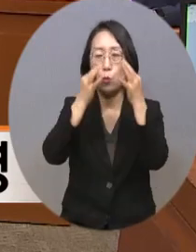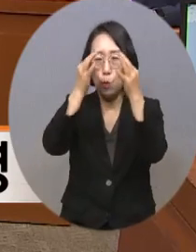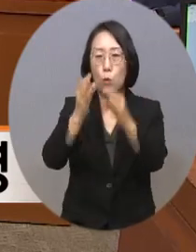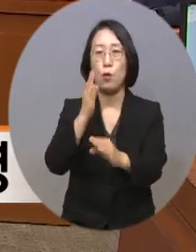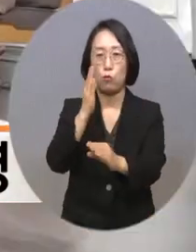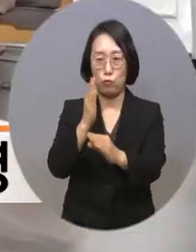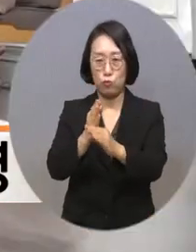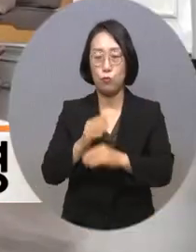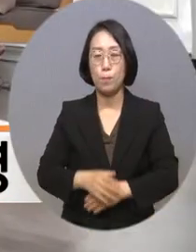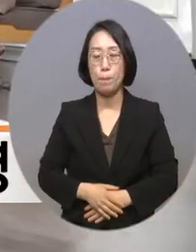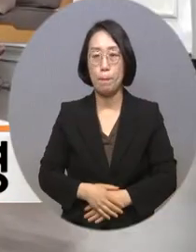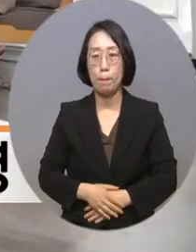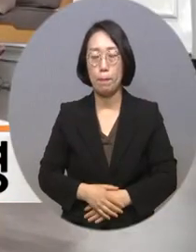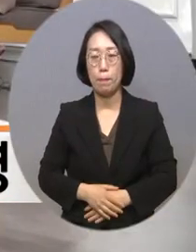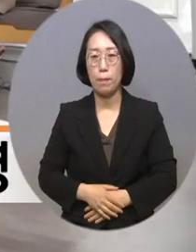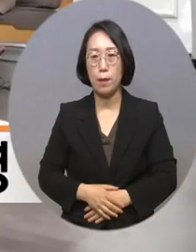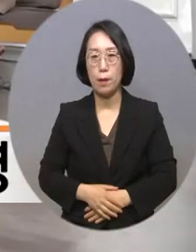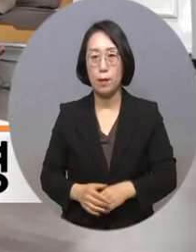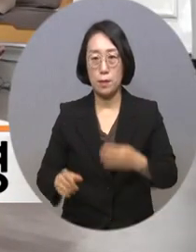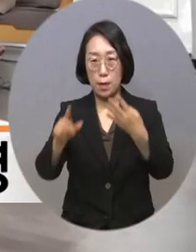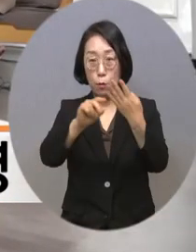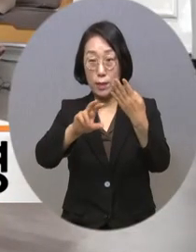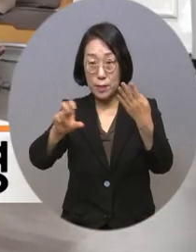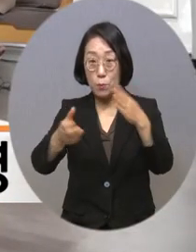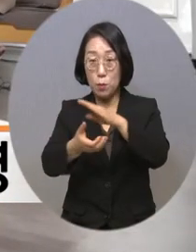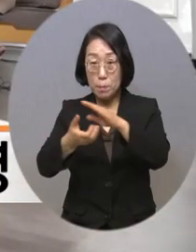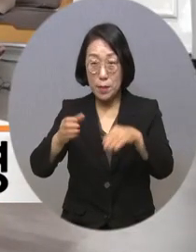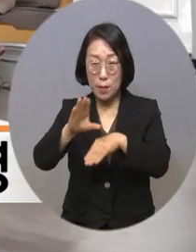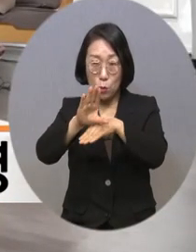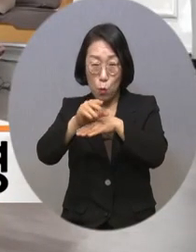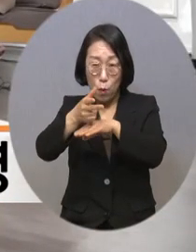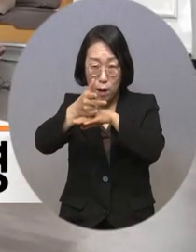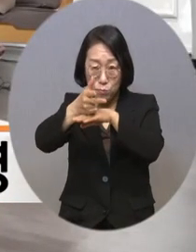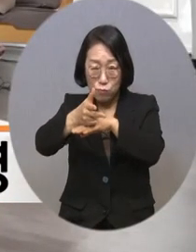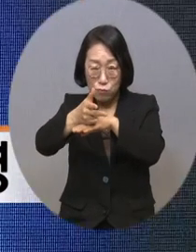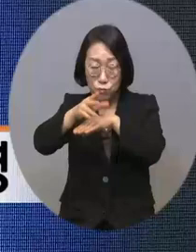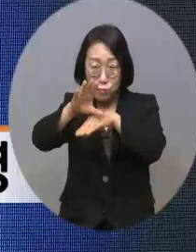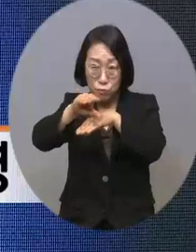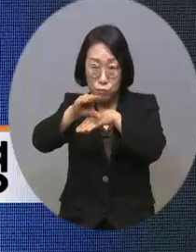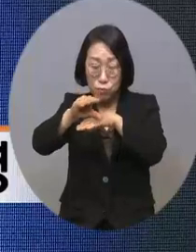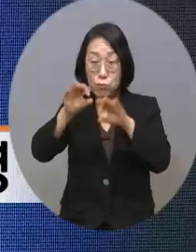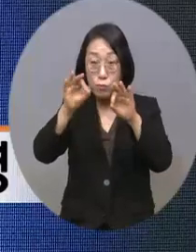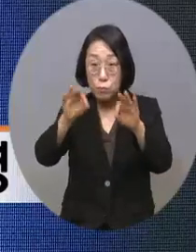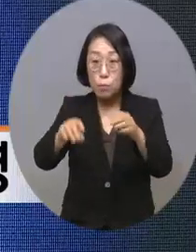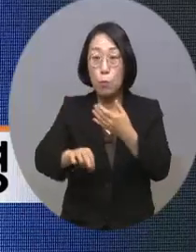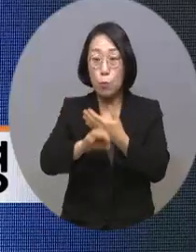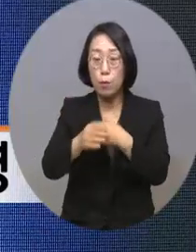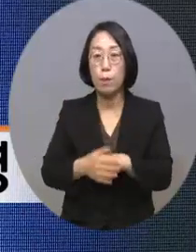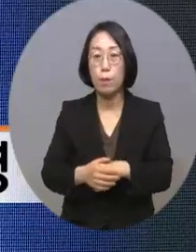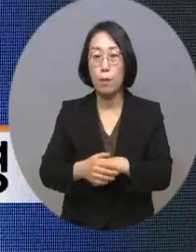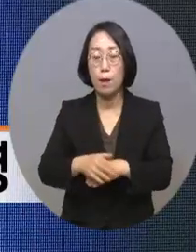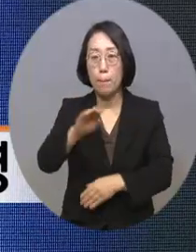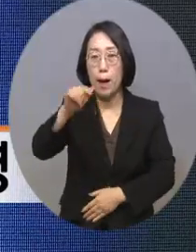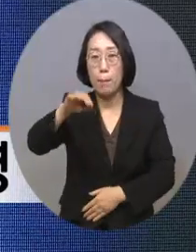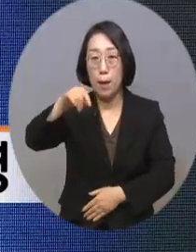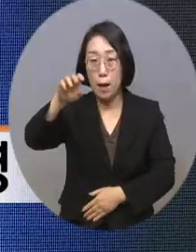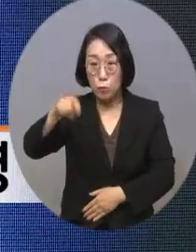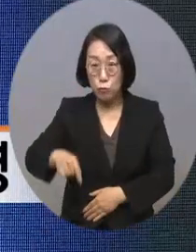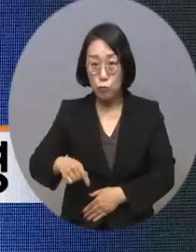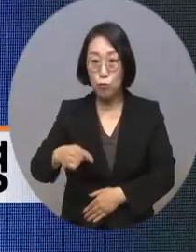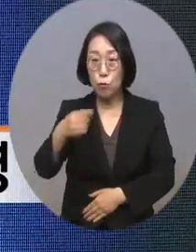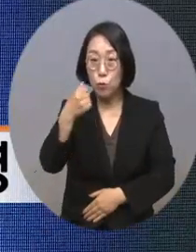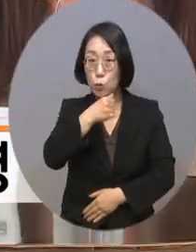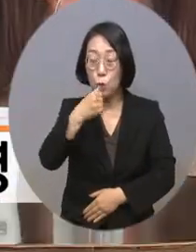있습니다. 지난 25일 진행된 사전 녹화는 한국장애인단체 총연합회 박마루 사무총장